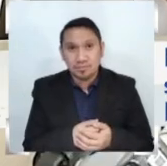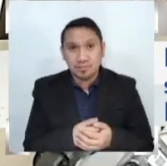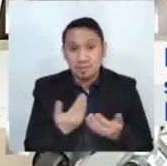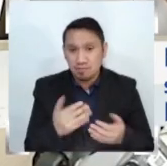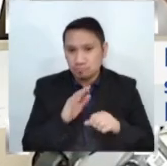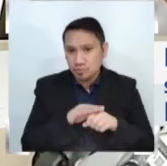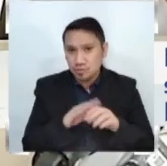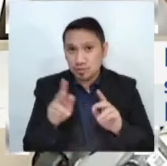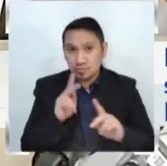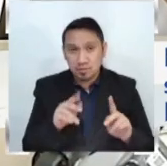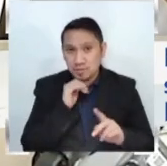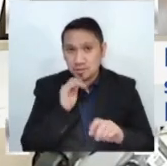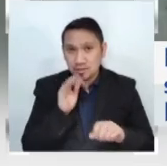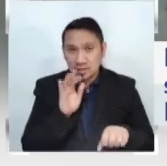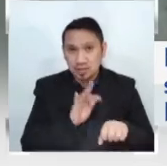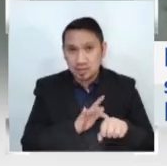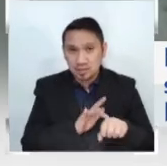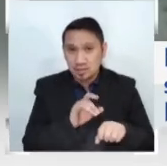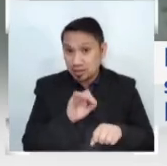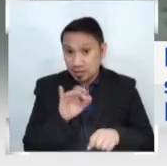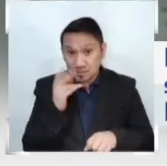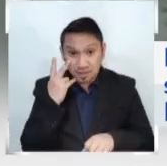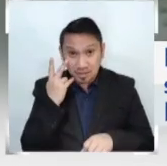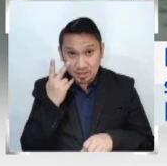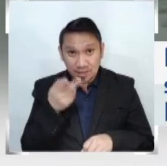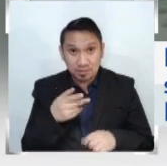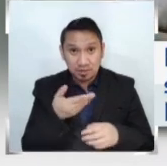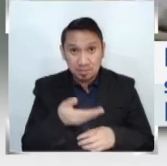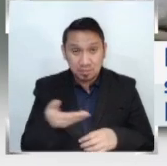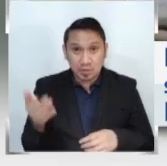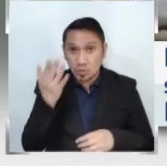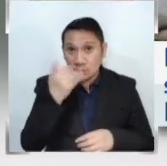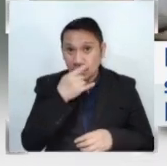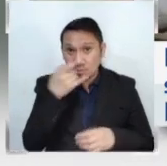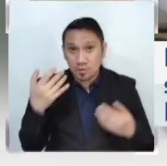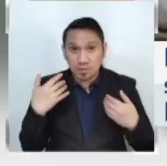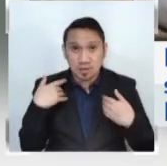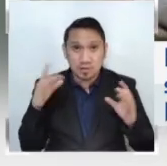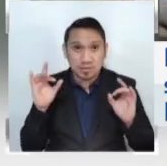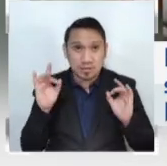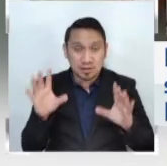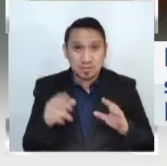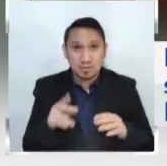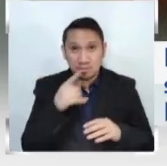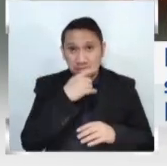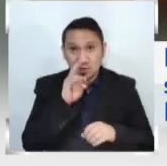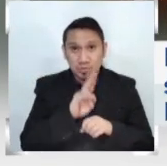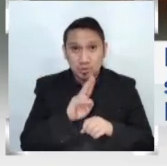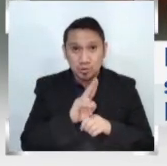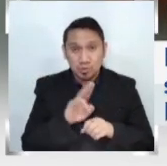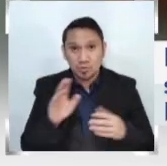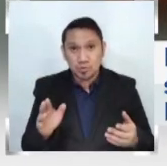huwag hawakan o lapitan kung may makikita pang space debris dahil sa posibleng panganib dulot ng ginamit na rocket fuel at